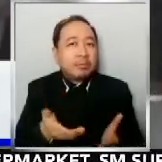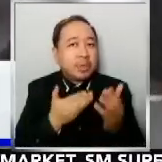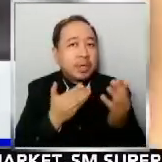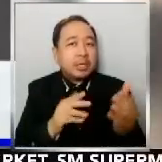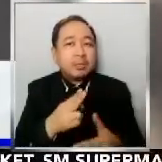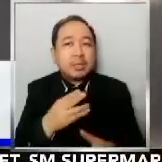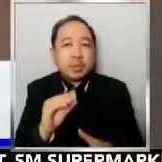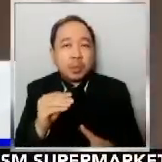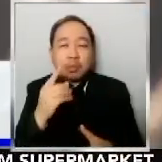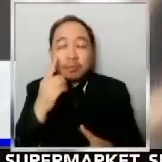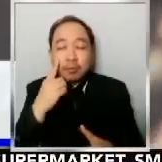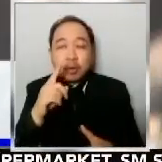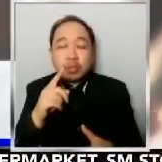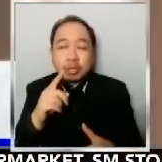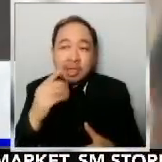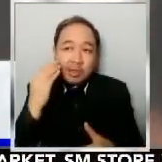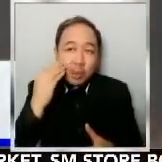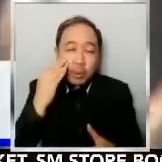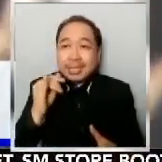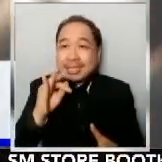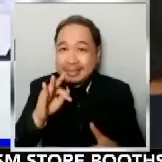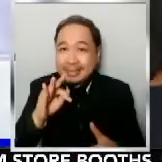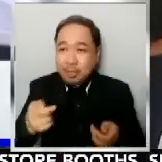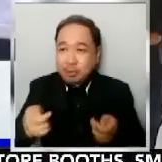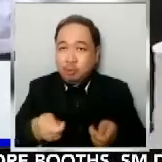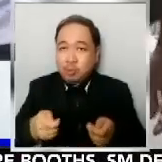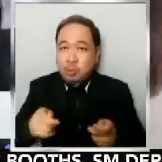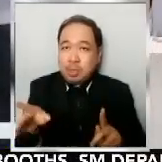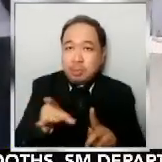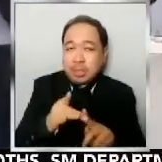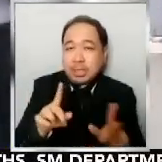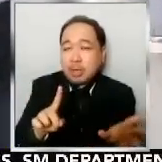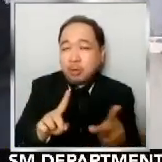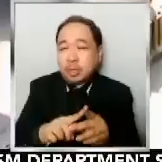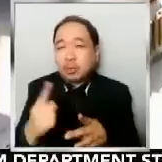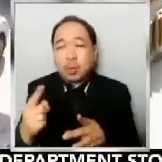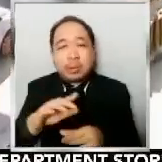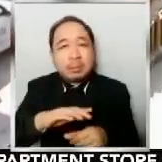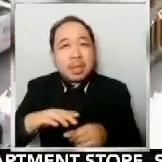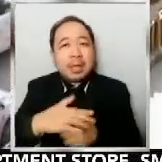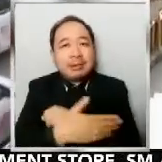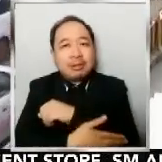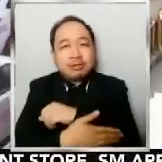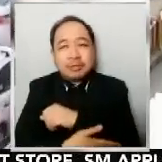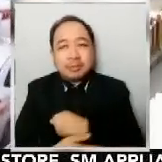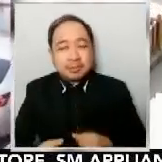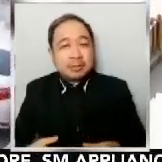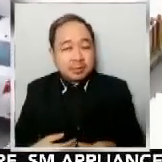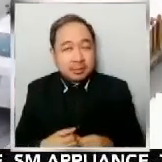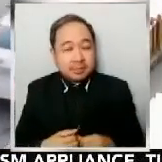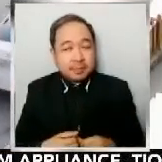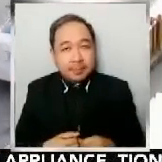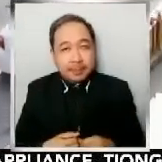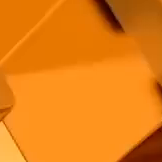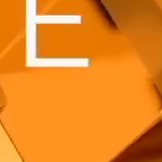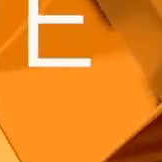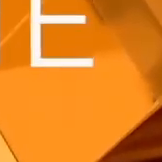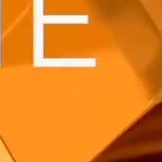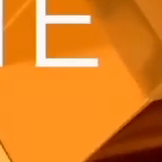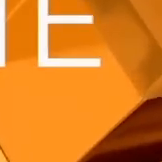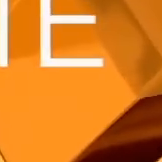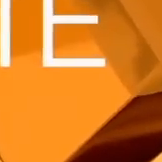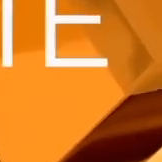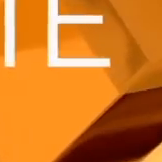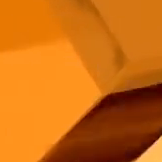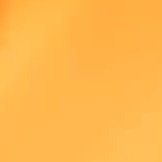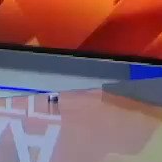masabing kontrolado ang hawaan sa isang lugar. Para sa GMA Integrated News, Dana Tingkungko, nakatutok 24 oras.